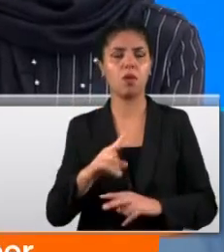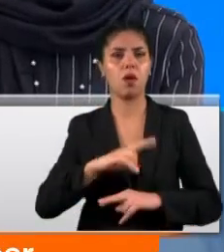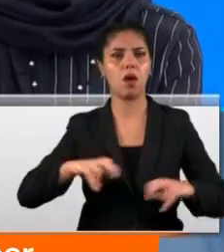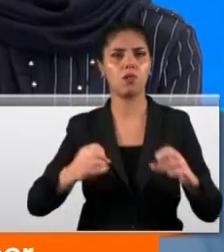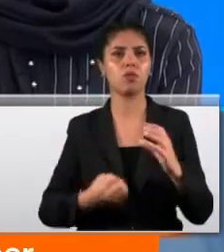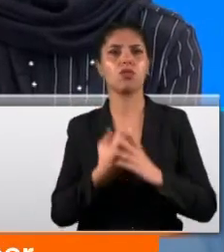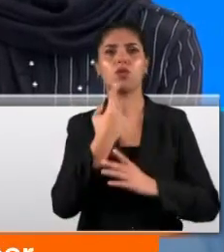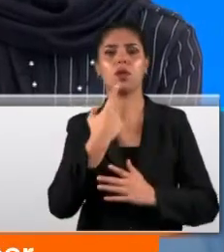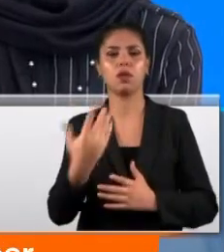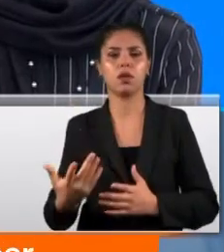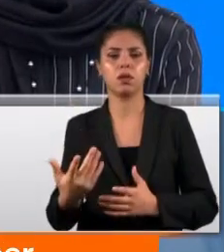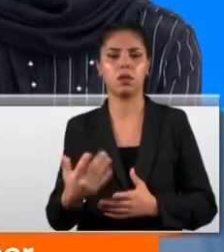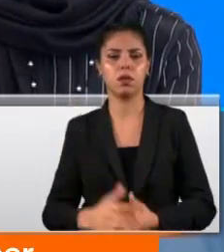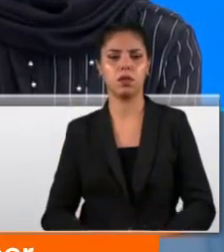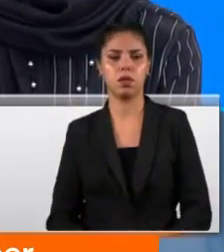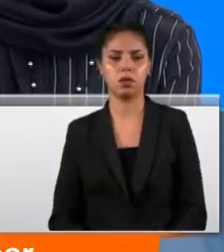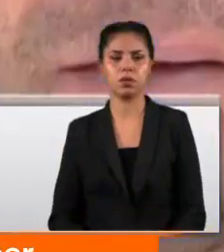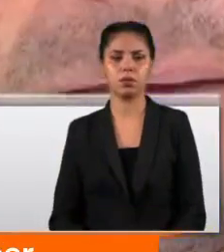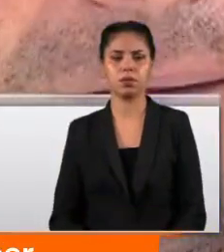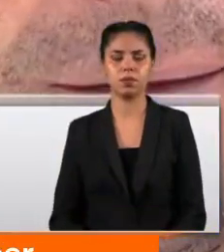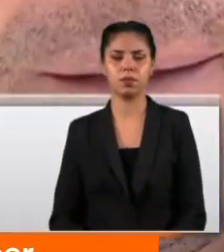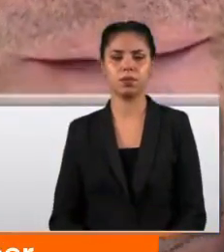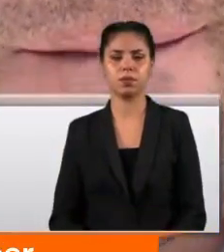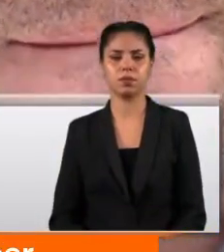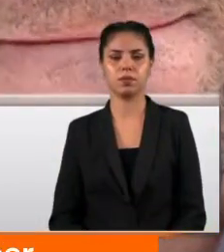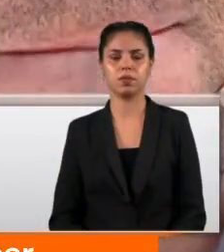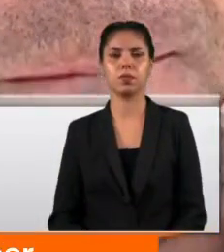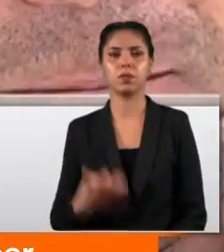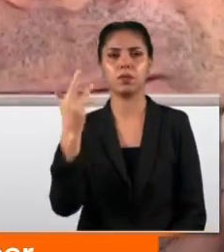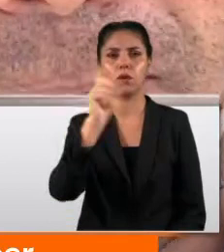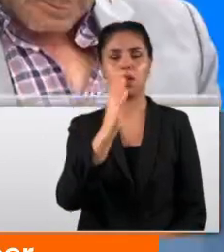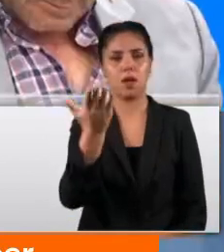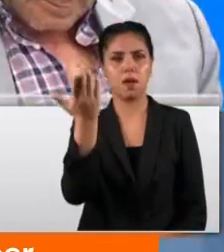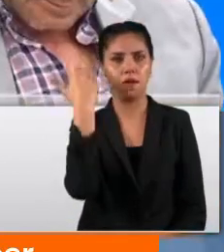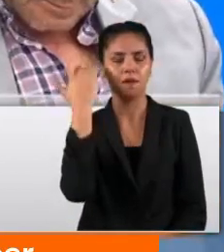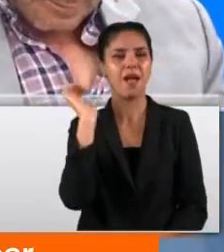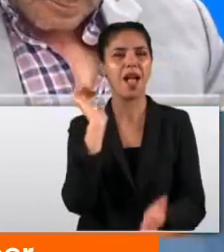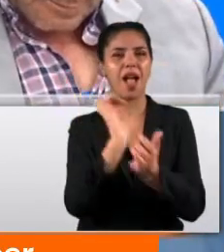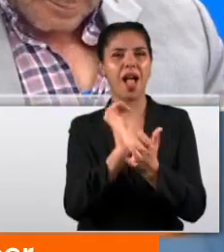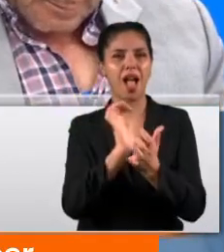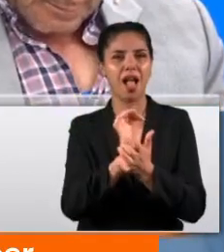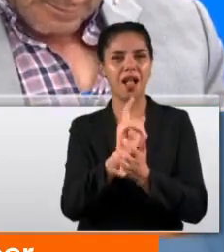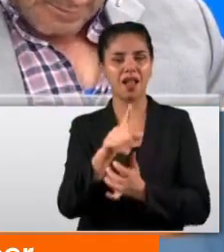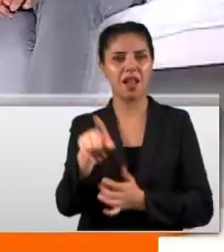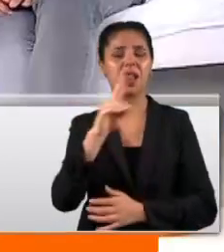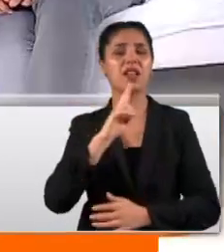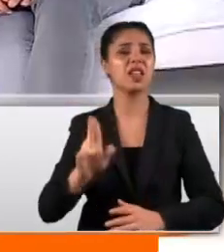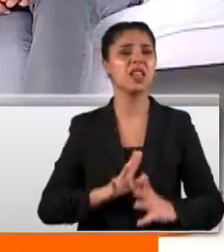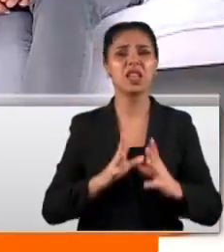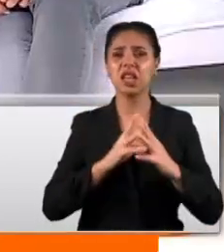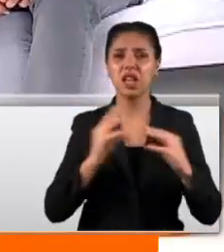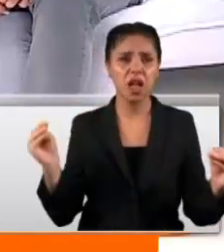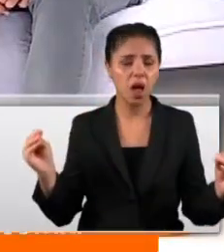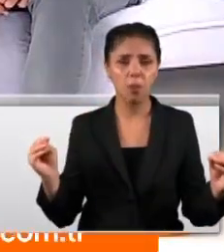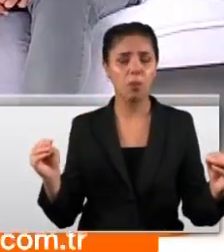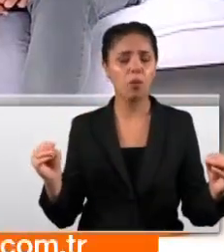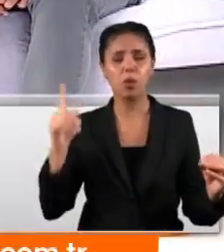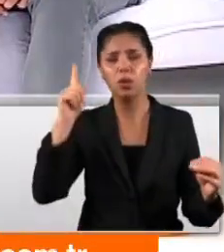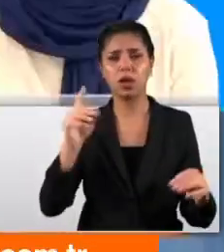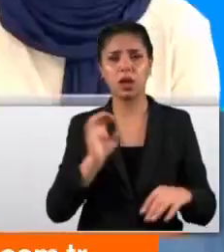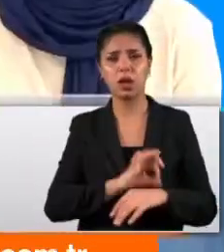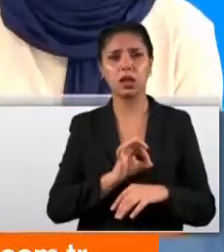Yani ölüste de hani ölü ya da diri. Öldüğünden eminsin yani. Yaklaşık 4 ay önceydi. Ailesi kızlarının ortadan kaybolduğu ilk andan